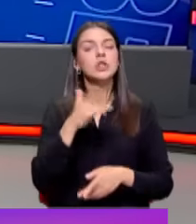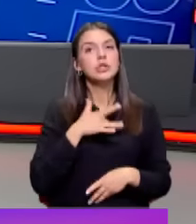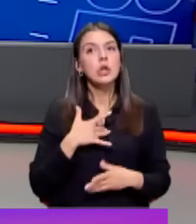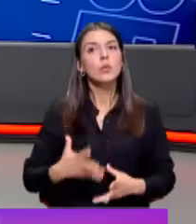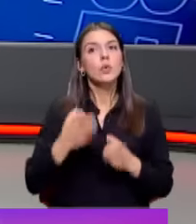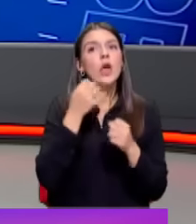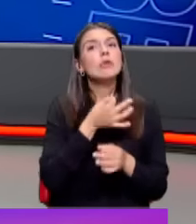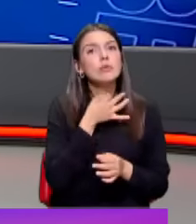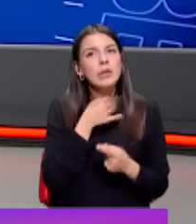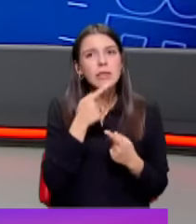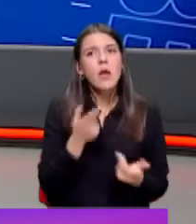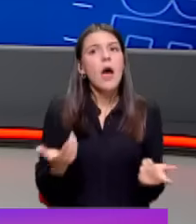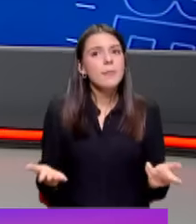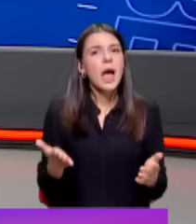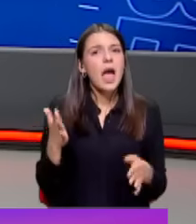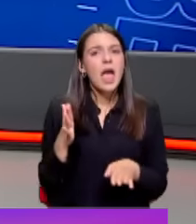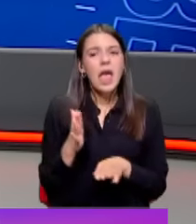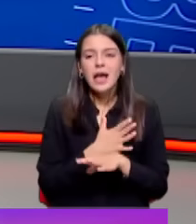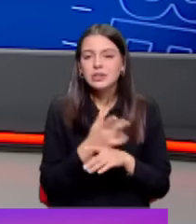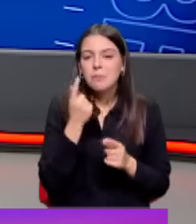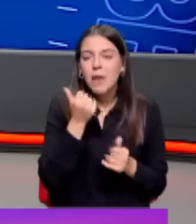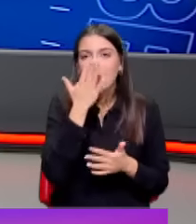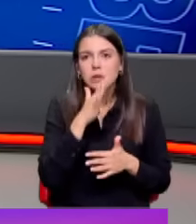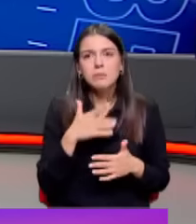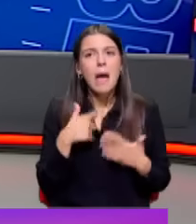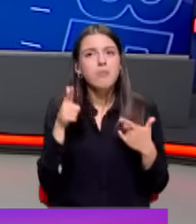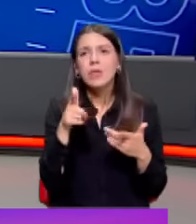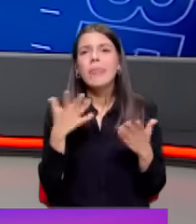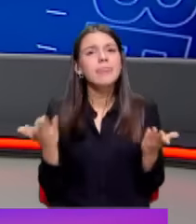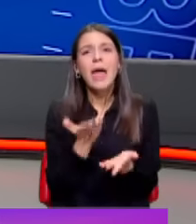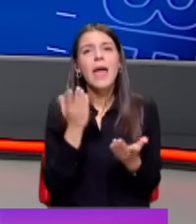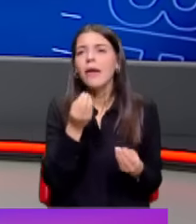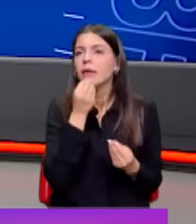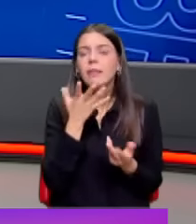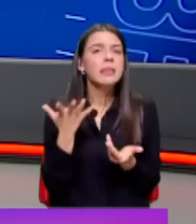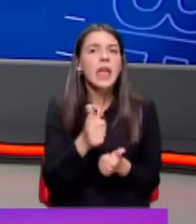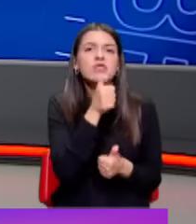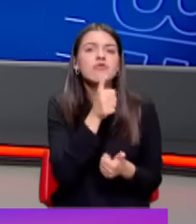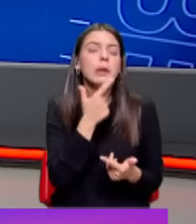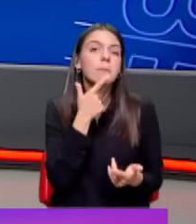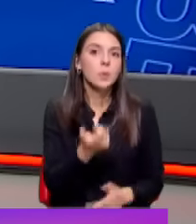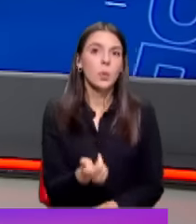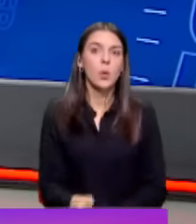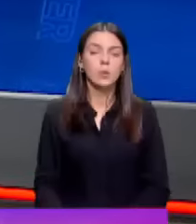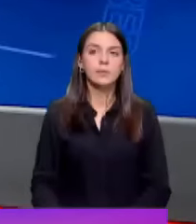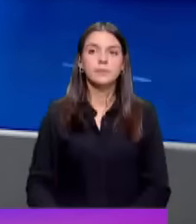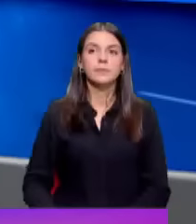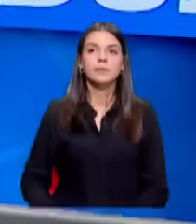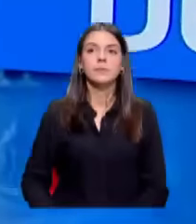kurtardığına şükrediyor ama malım olmadıktan sonra ben bundan sonra ne yer ne içerim diyor.